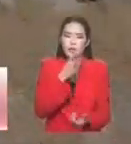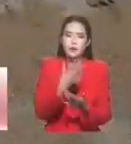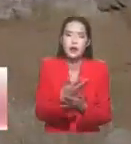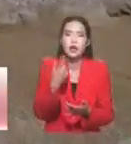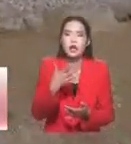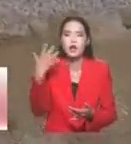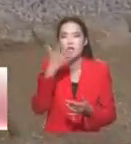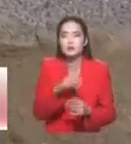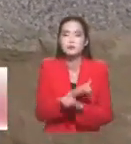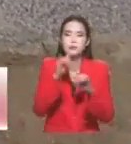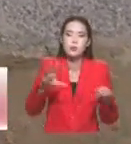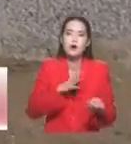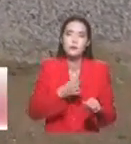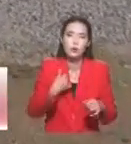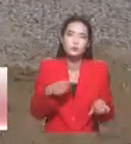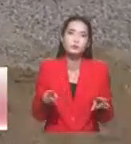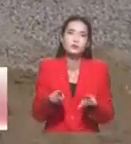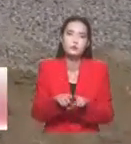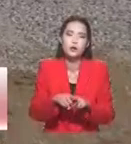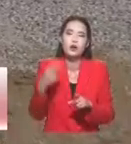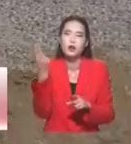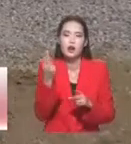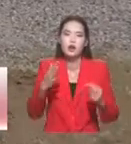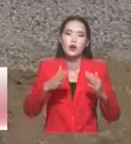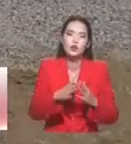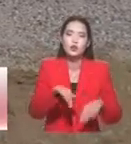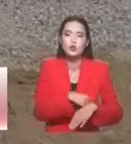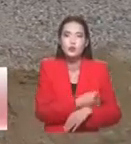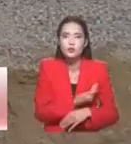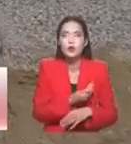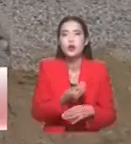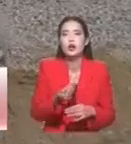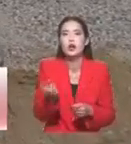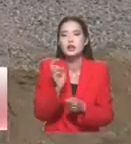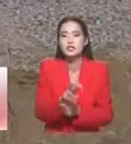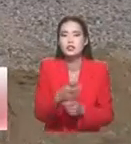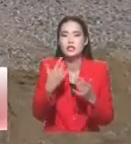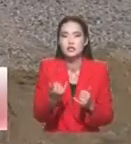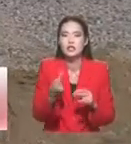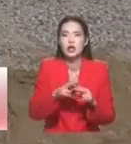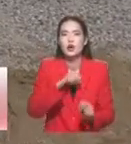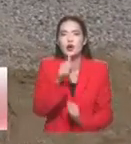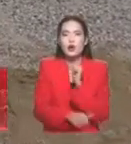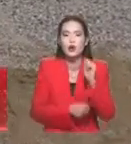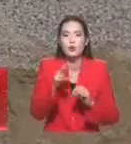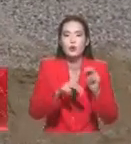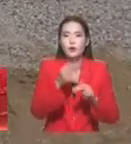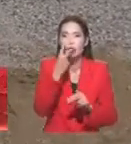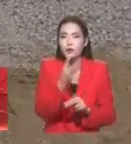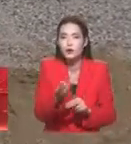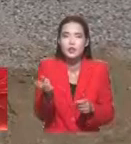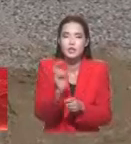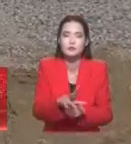жылдан асты. Маған да Астанадан үйлі болу бақыты бұйырса екен деп бүгін міне құрылыс материалдарының бағасын көруге келіп